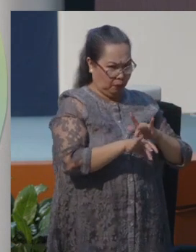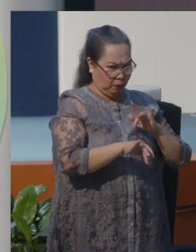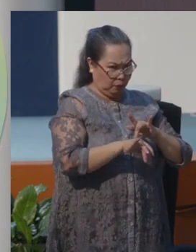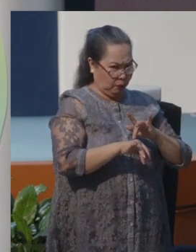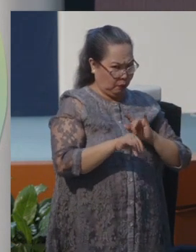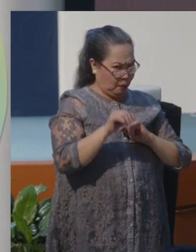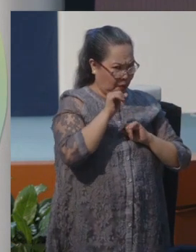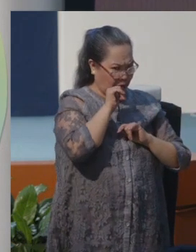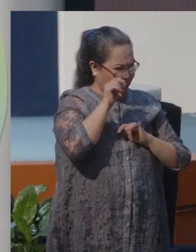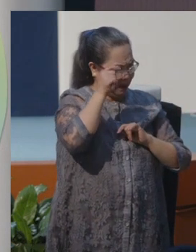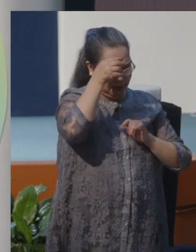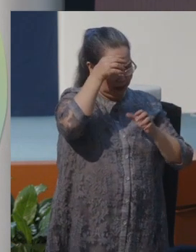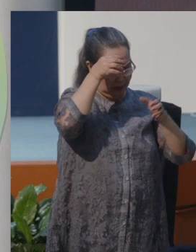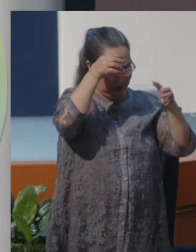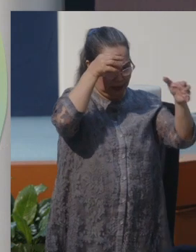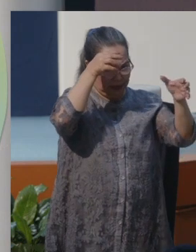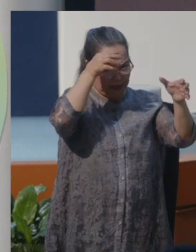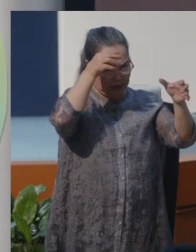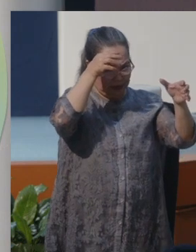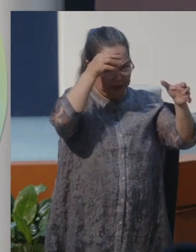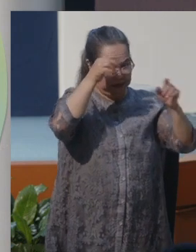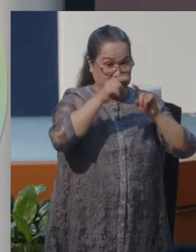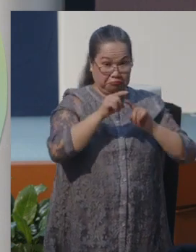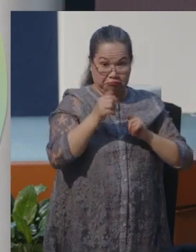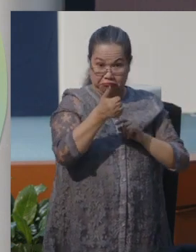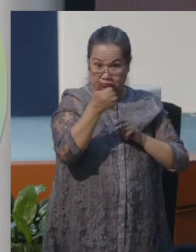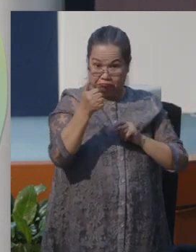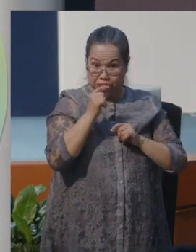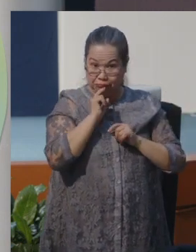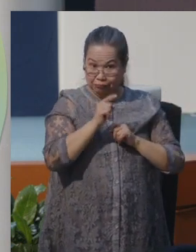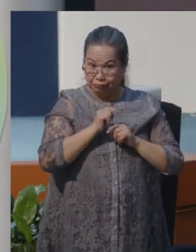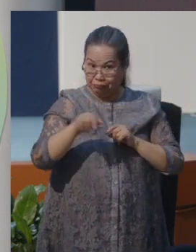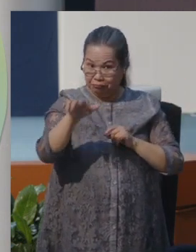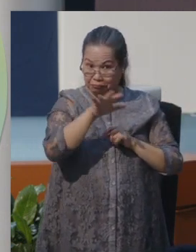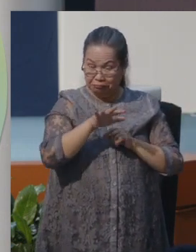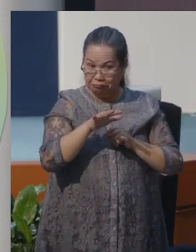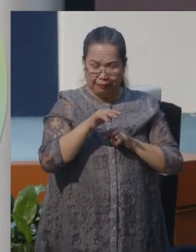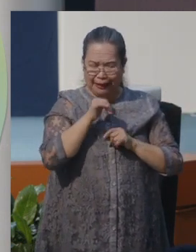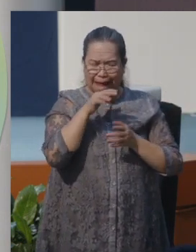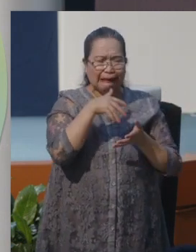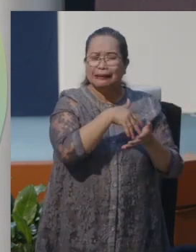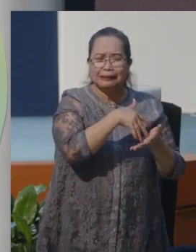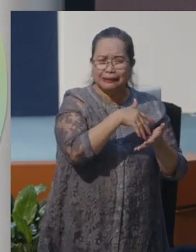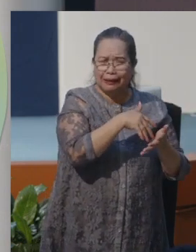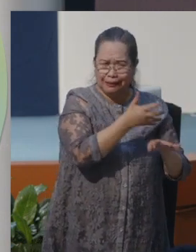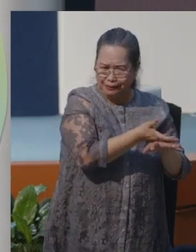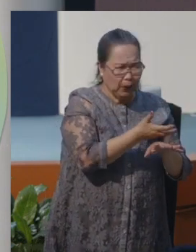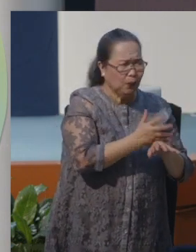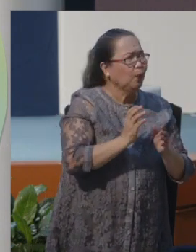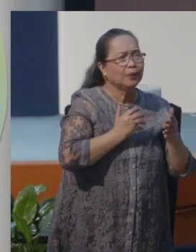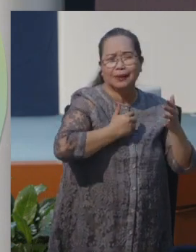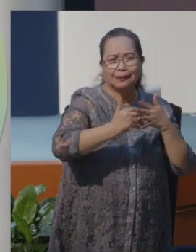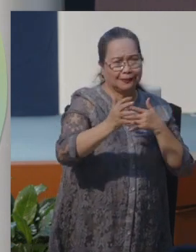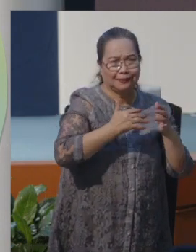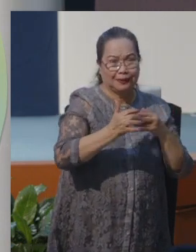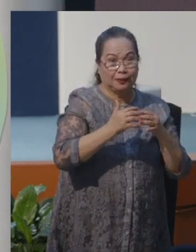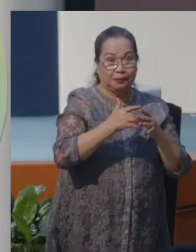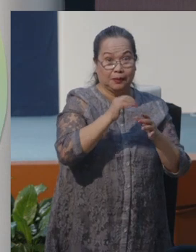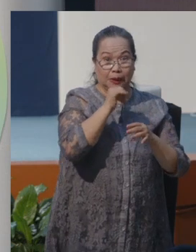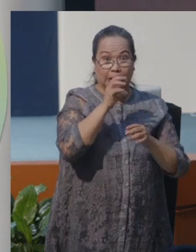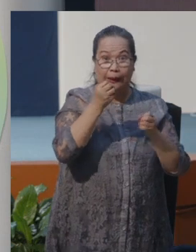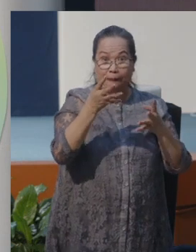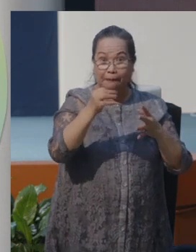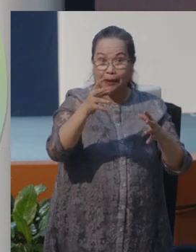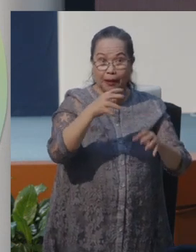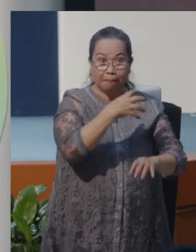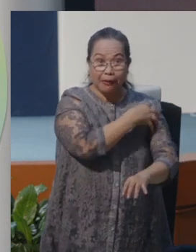were wise according to worldly standards." Marami daw sa atin hindi aral. "Not many were powerful,"